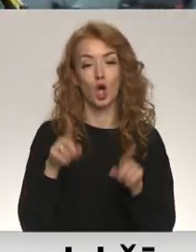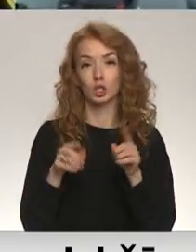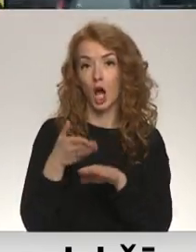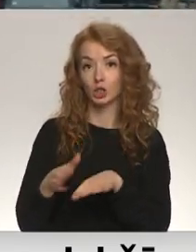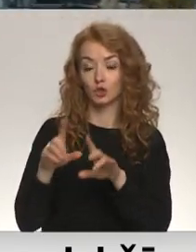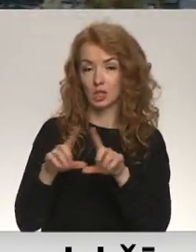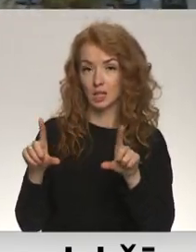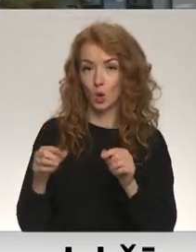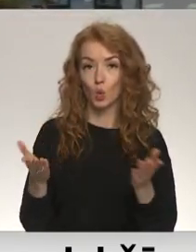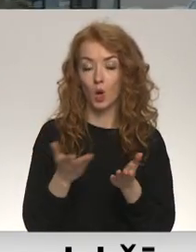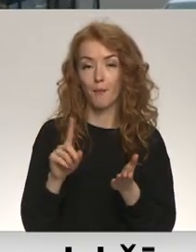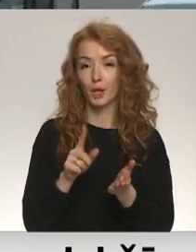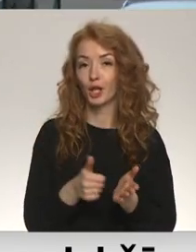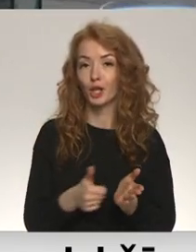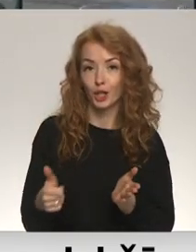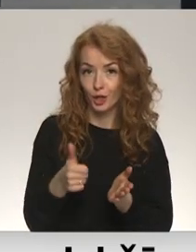kuram ir